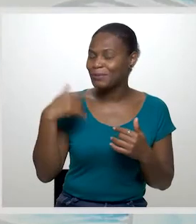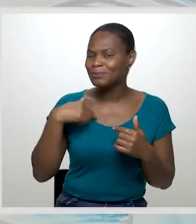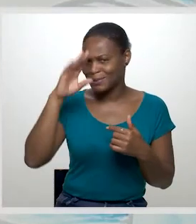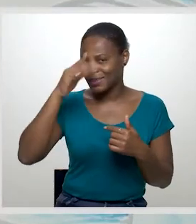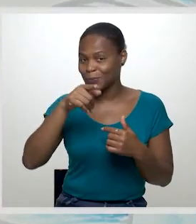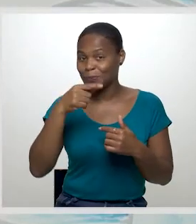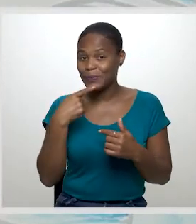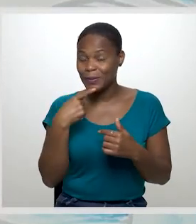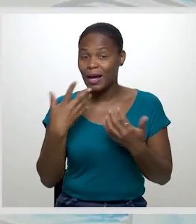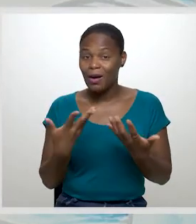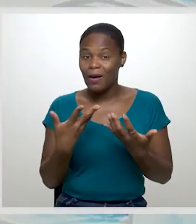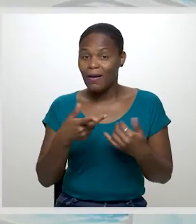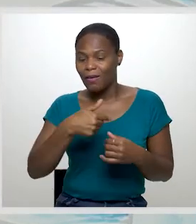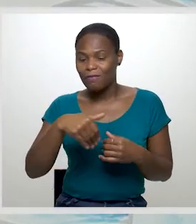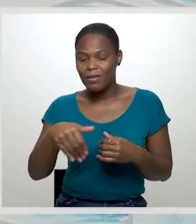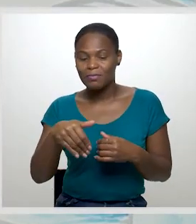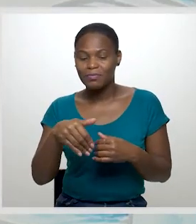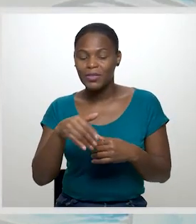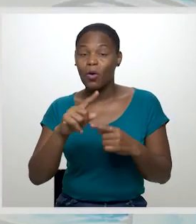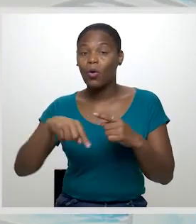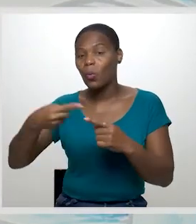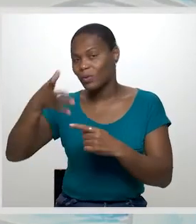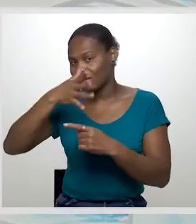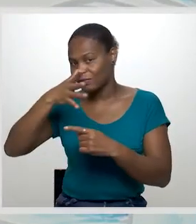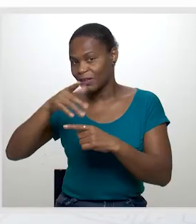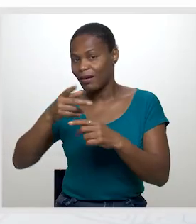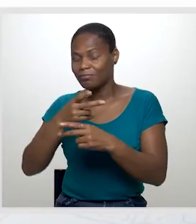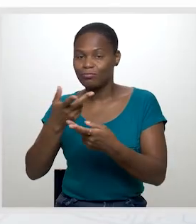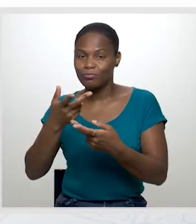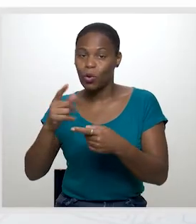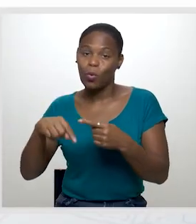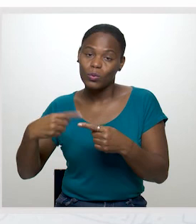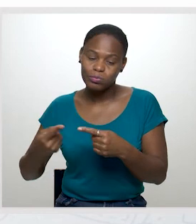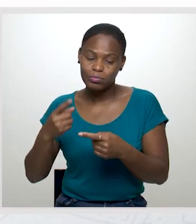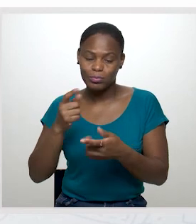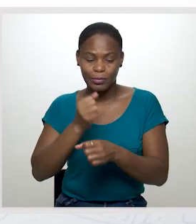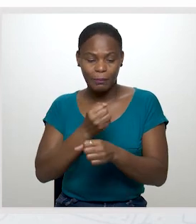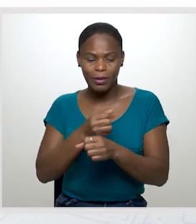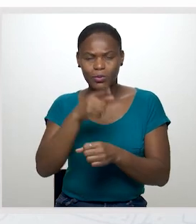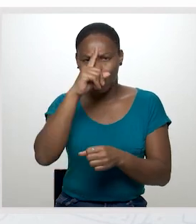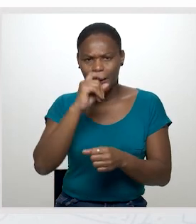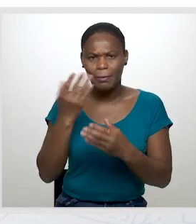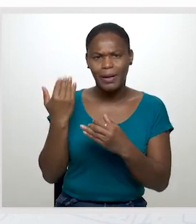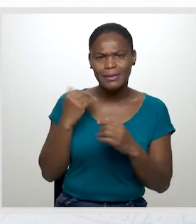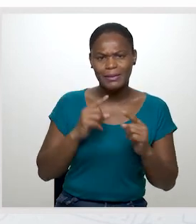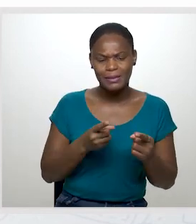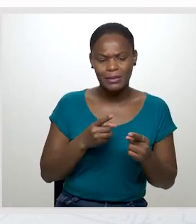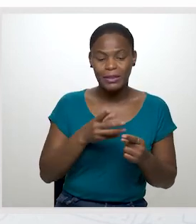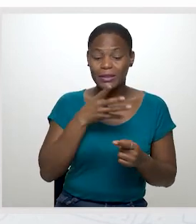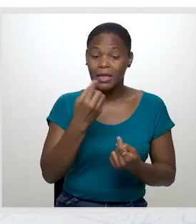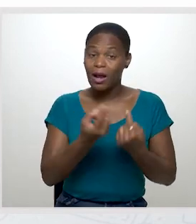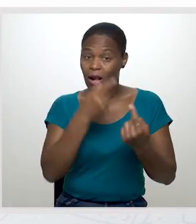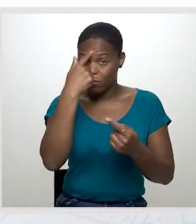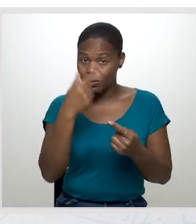à une autre activité, mémo. Tu te rappelles au début, je t'avais dit qu'un des objectifs, c'est